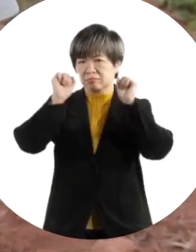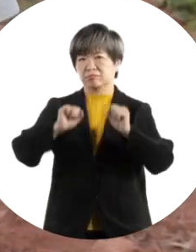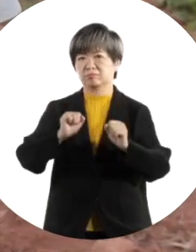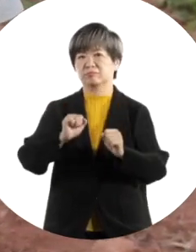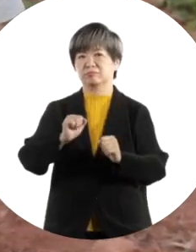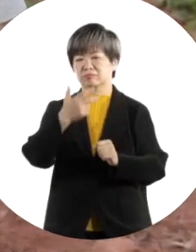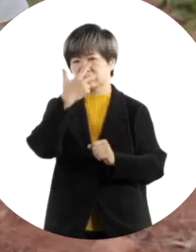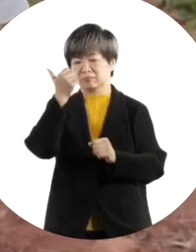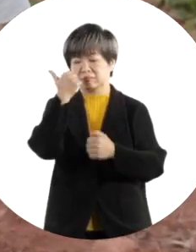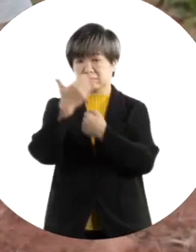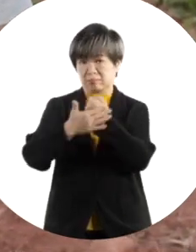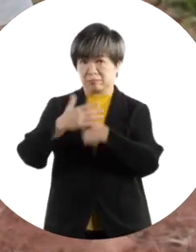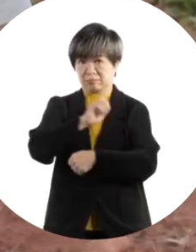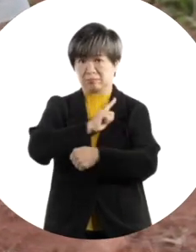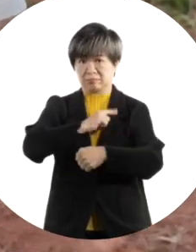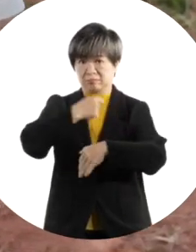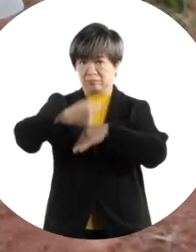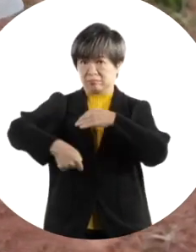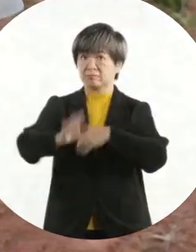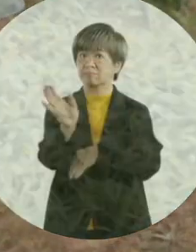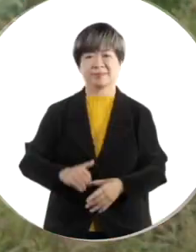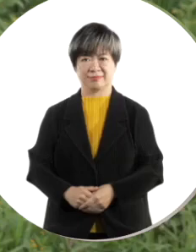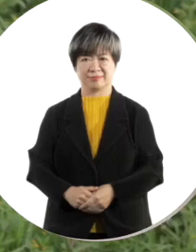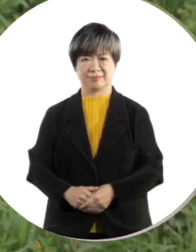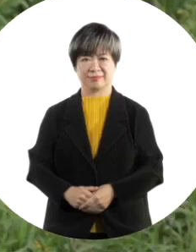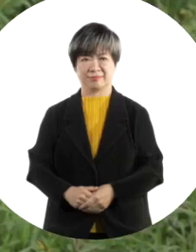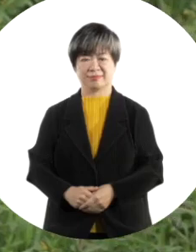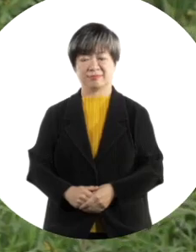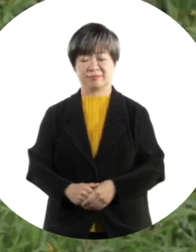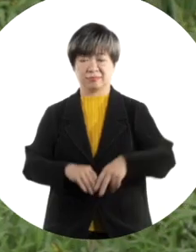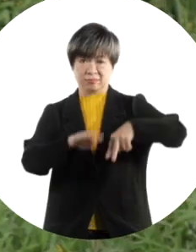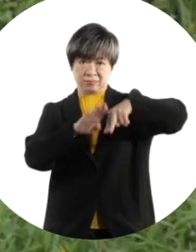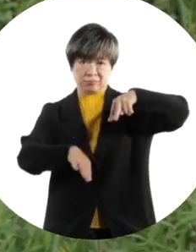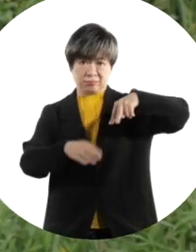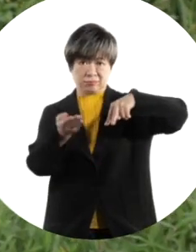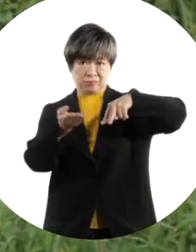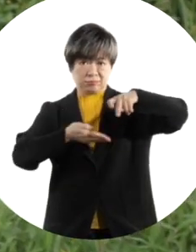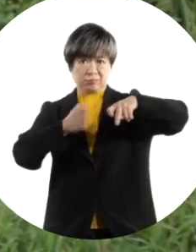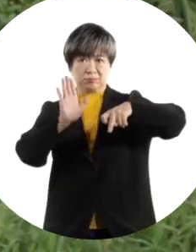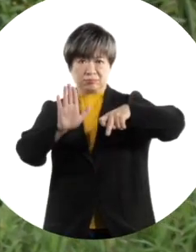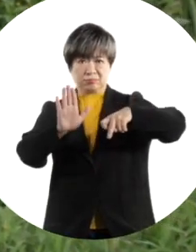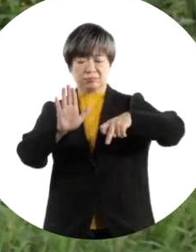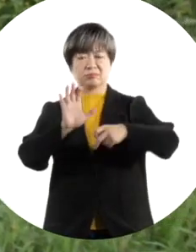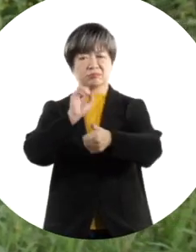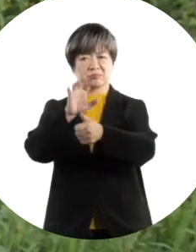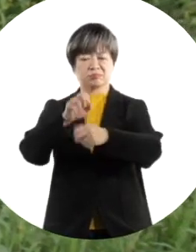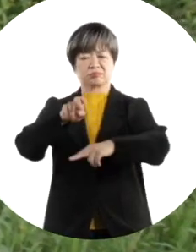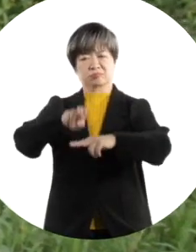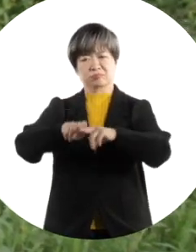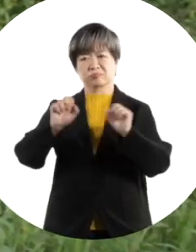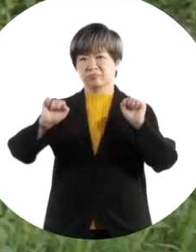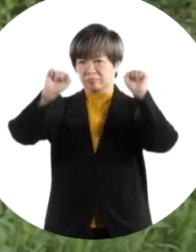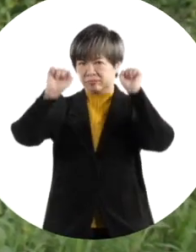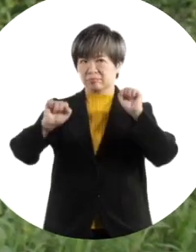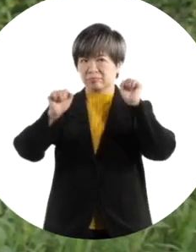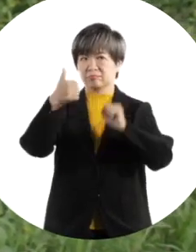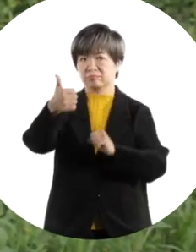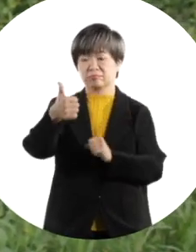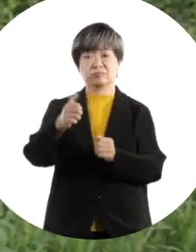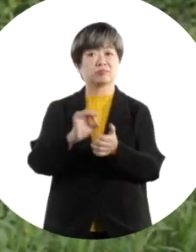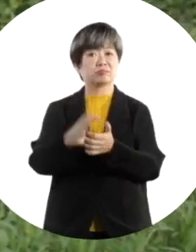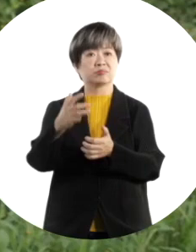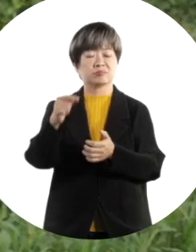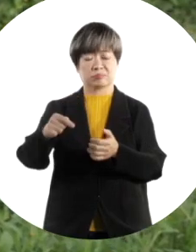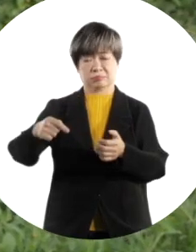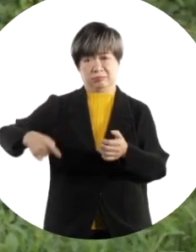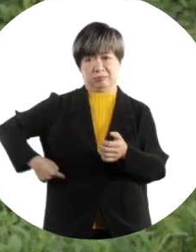动效能，保护自己不受伤害哦。而下肢截肢者会建议采坐姿运动，坐姿运动